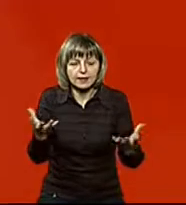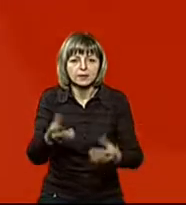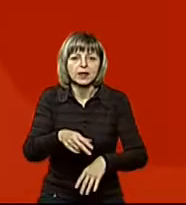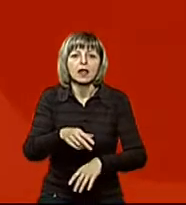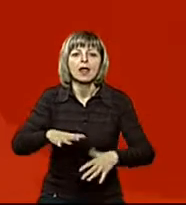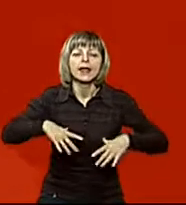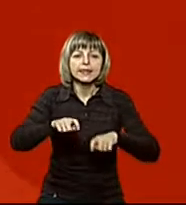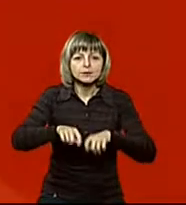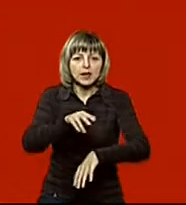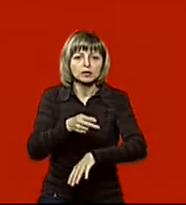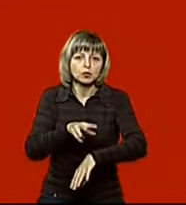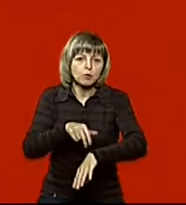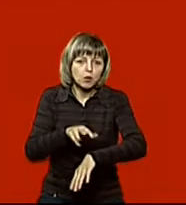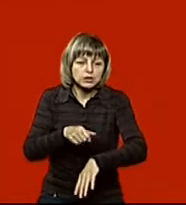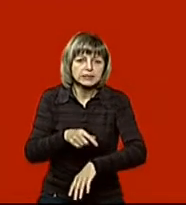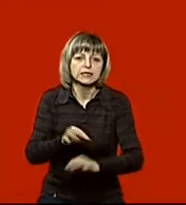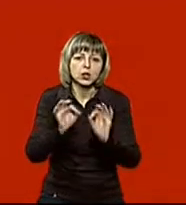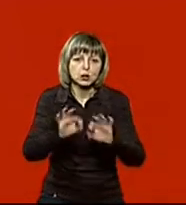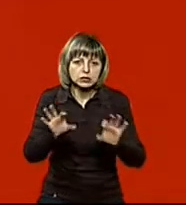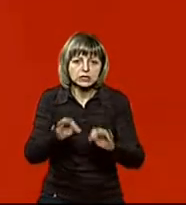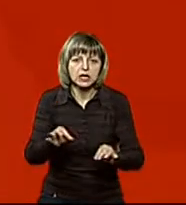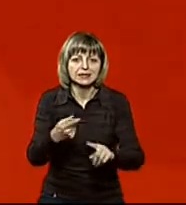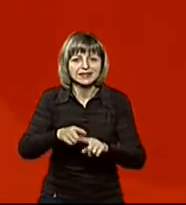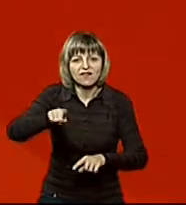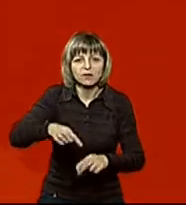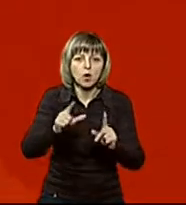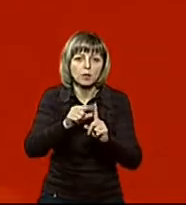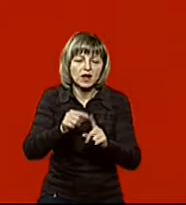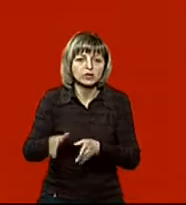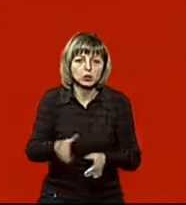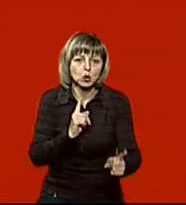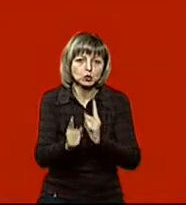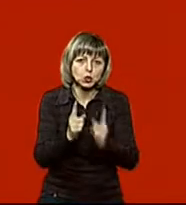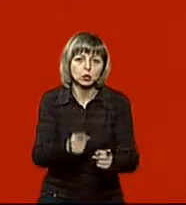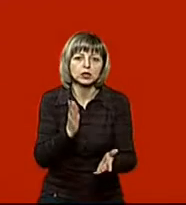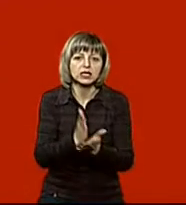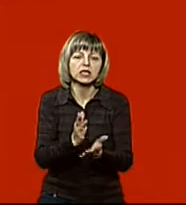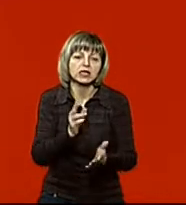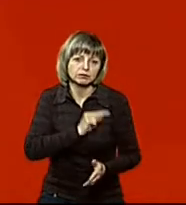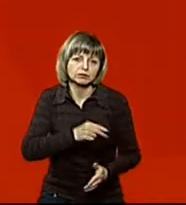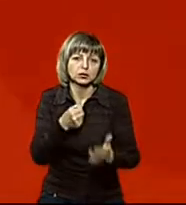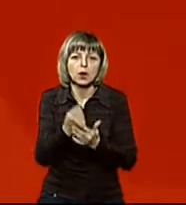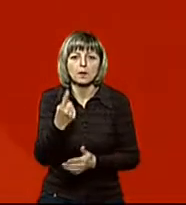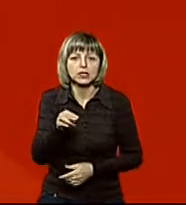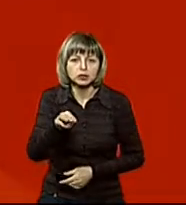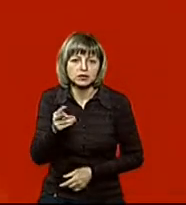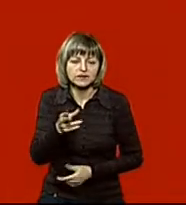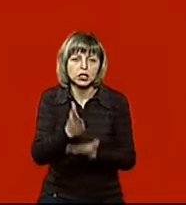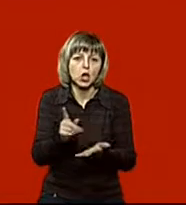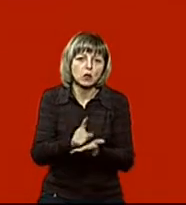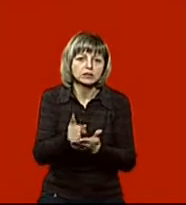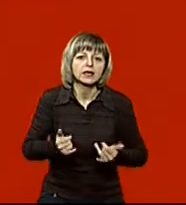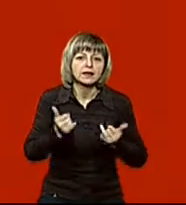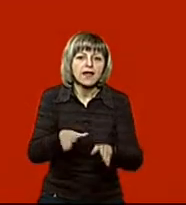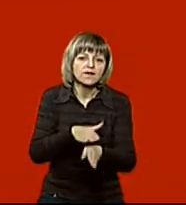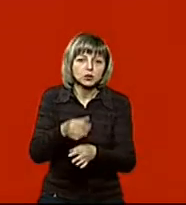Інспектор поліції Волині Андрій Переходько каже, ця вимога правил дорожнього руху діє до 1 травня та є обов'язковою для